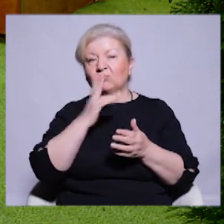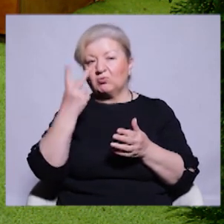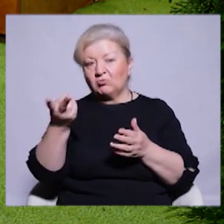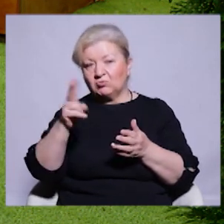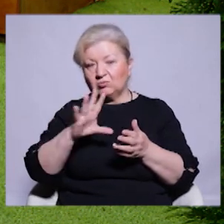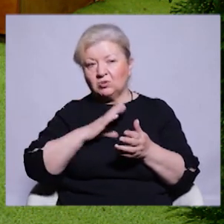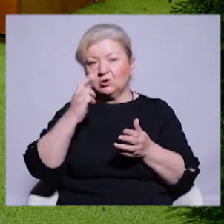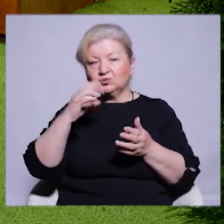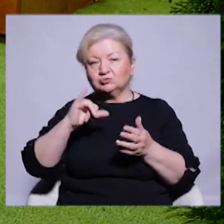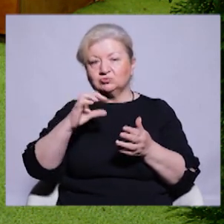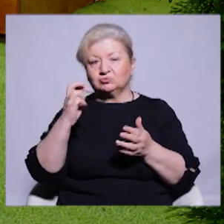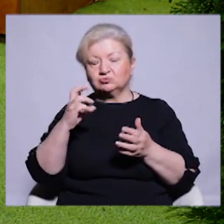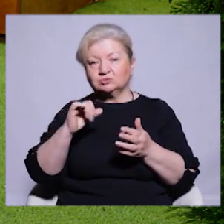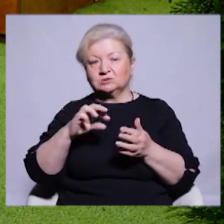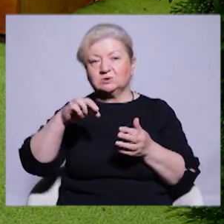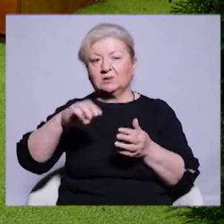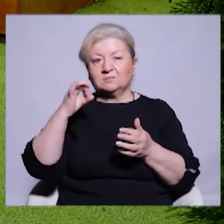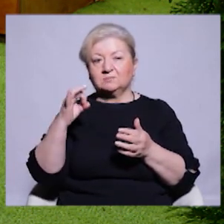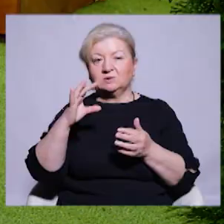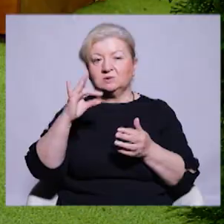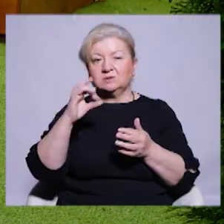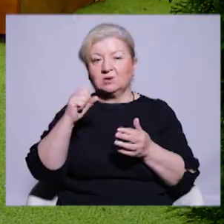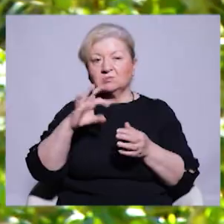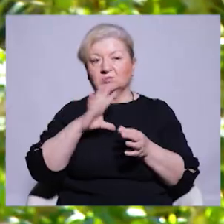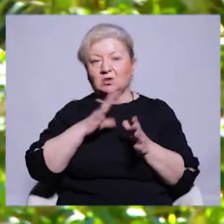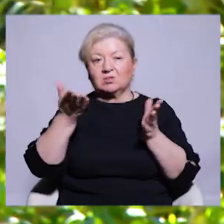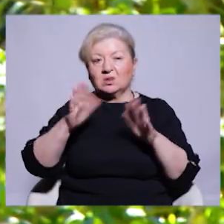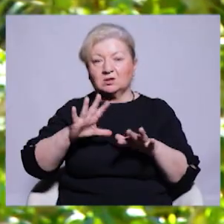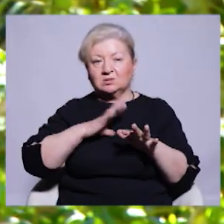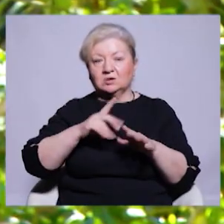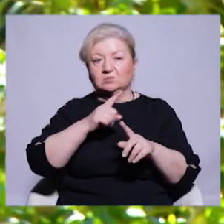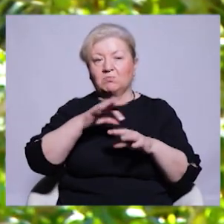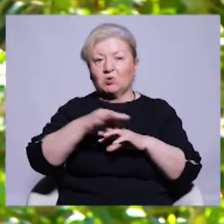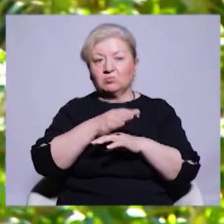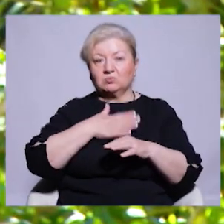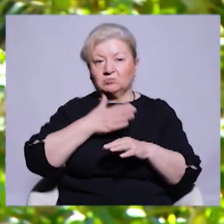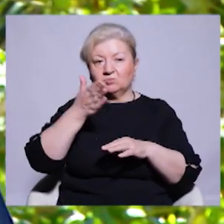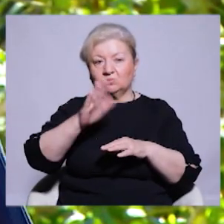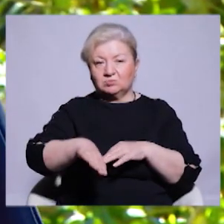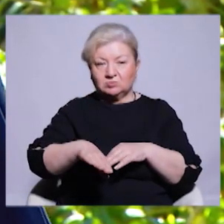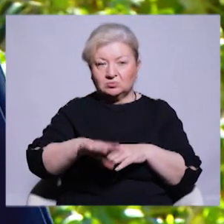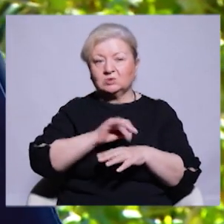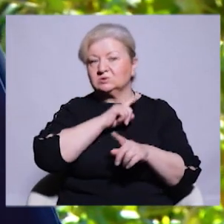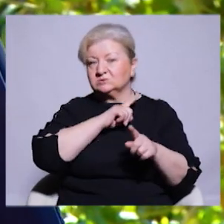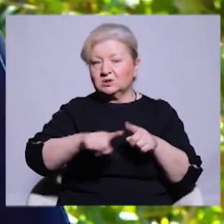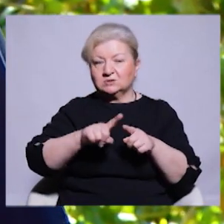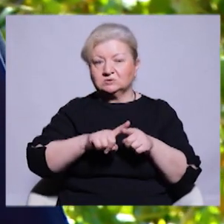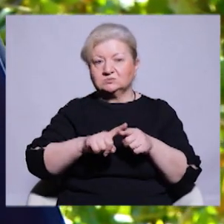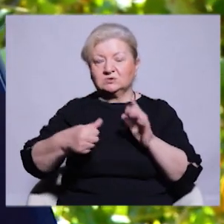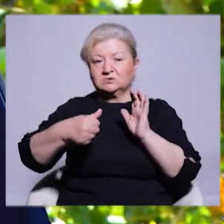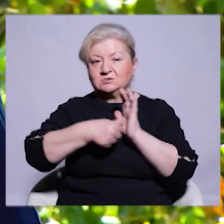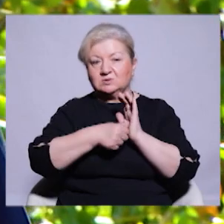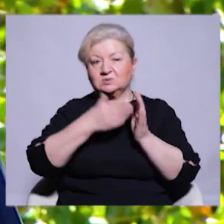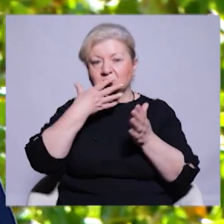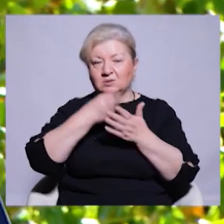და მირანდუხტი და დარჩა გაურკვეველ ვითარებაში მეუღლის გარდაცვალების შემდეგ. ამიტომ მან სასწრაფოდ მიმართა